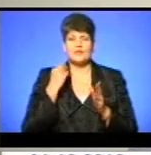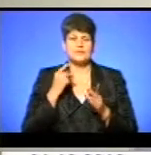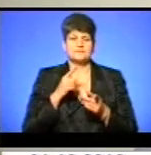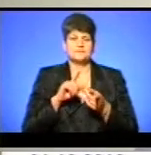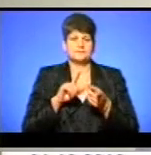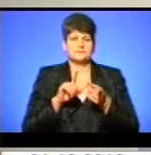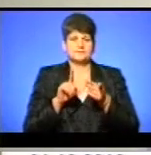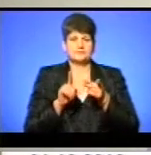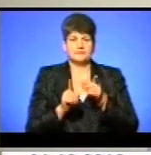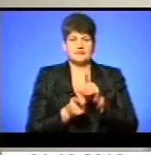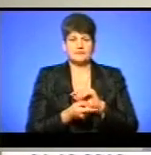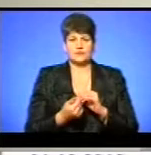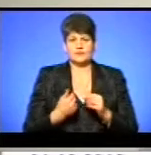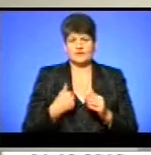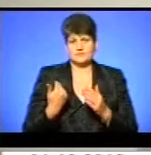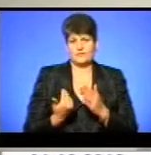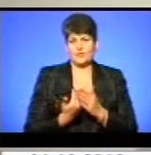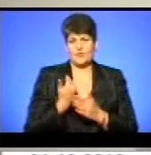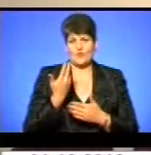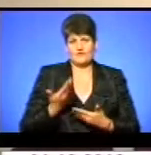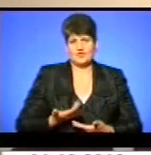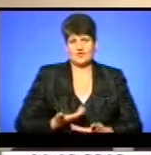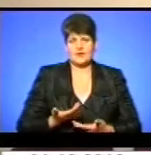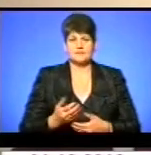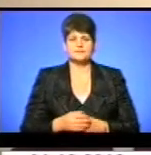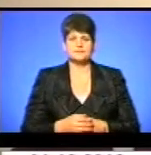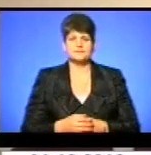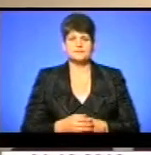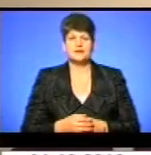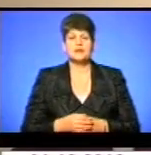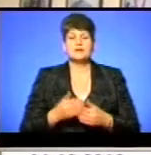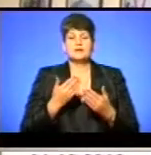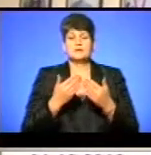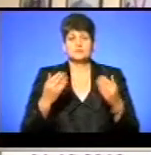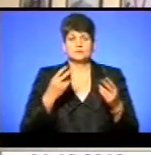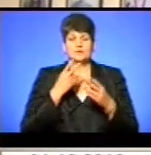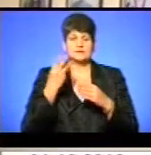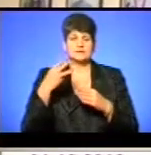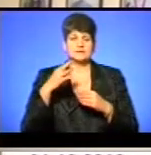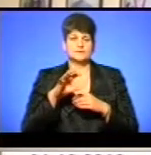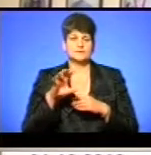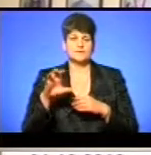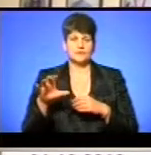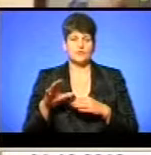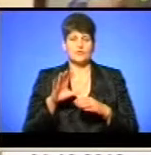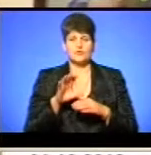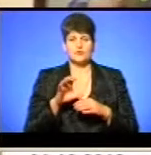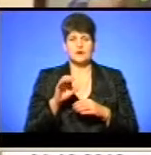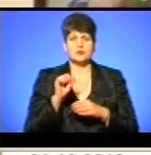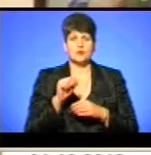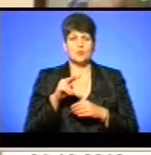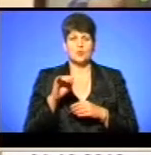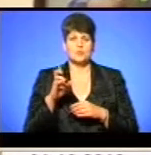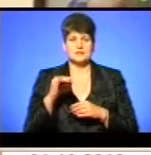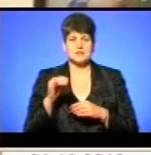перевтілюють в нас в нове, таке як нове життя. На виставці репрезентує 30 світлин фотографа Андрія Любецького.